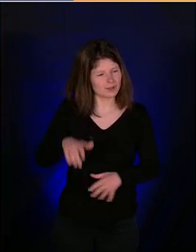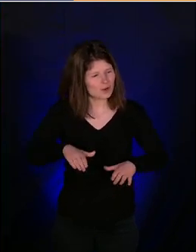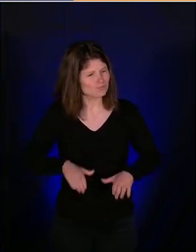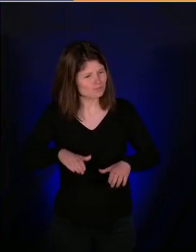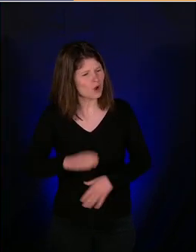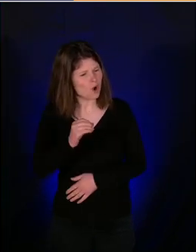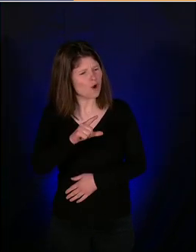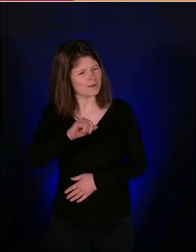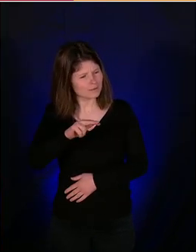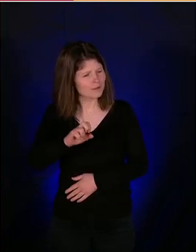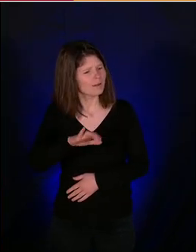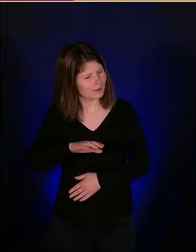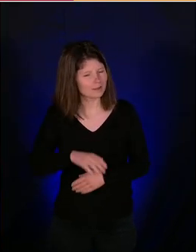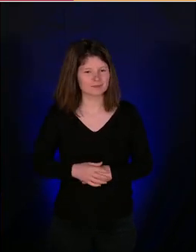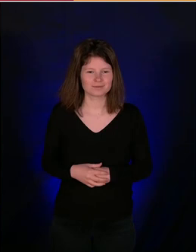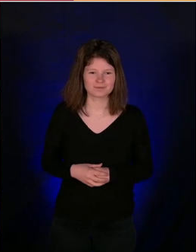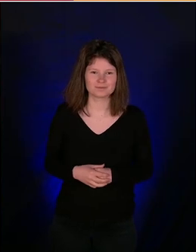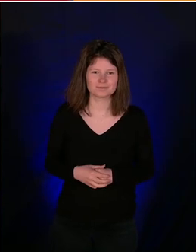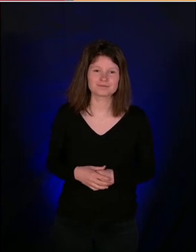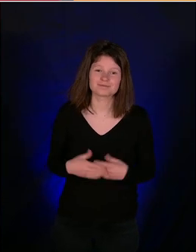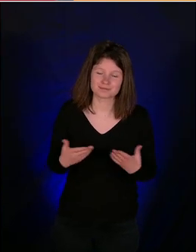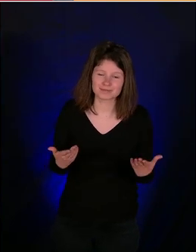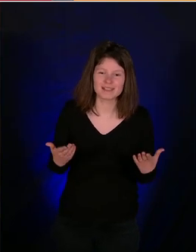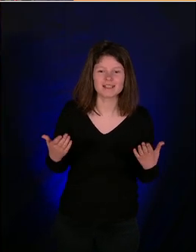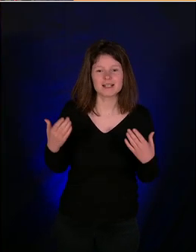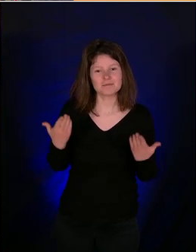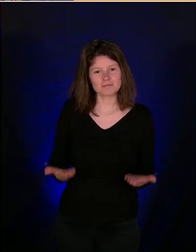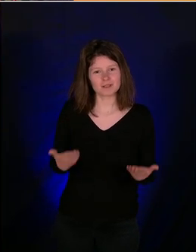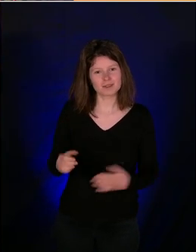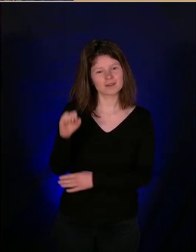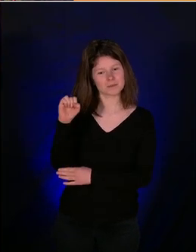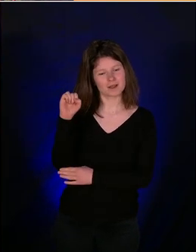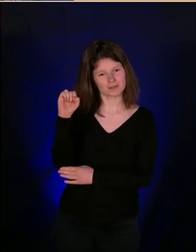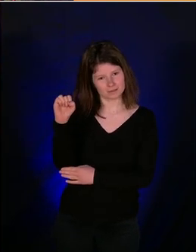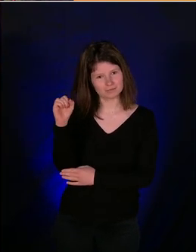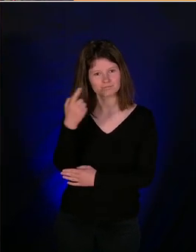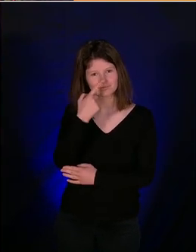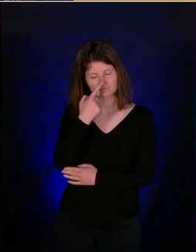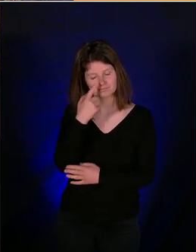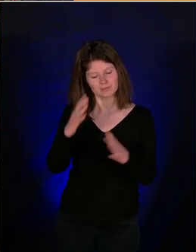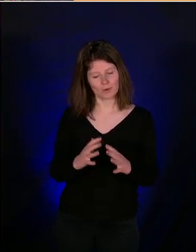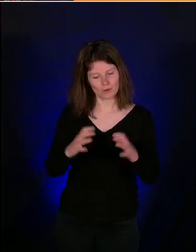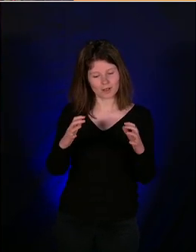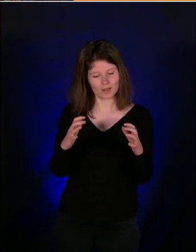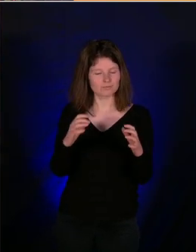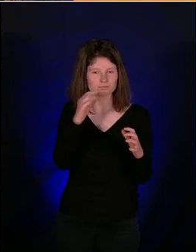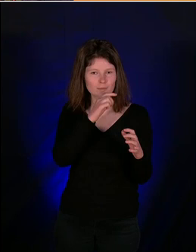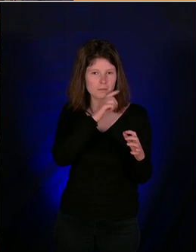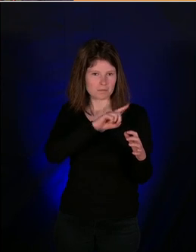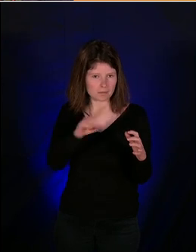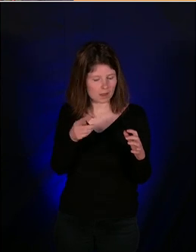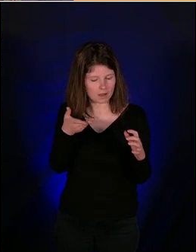voilà, Olivier, maintenant les camarades, je crois que notre congrès, on ne va pas se mentir, c'est d'abord